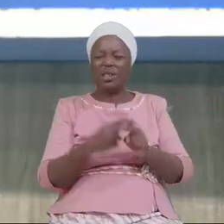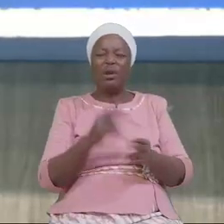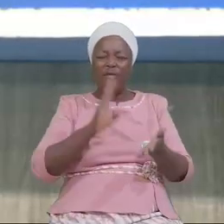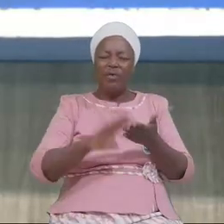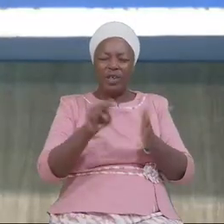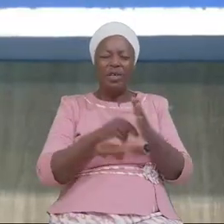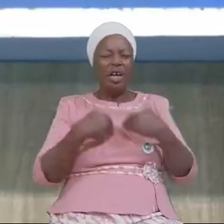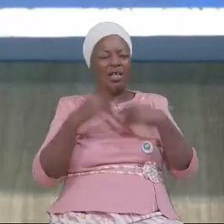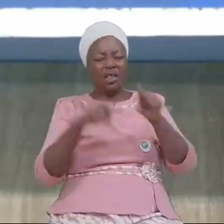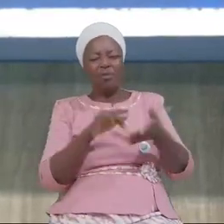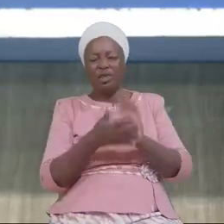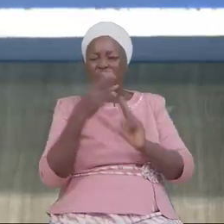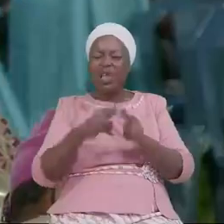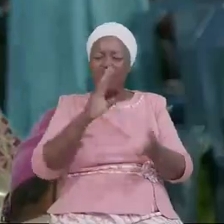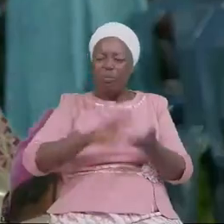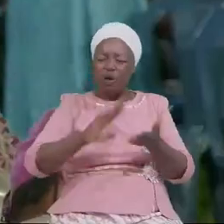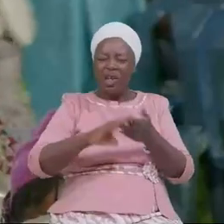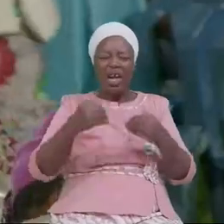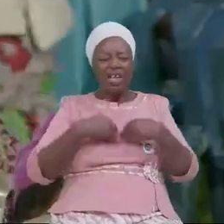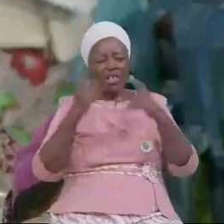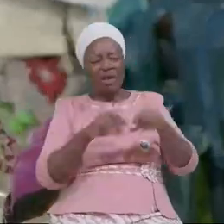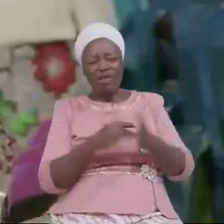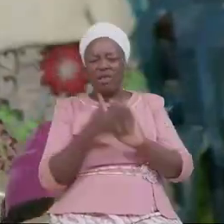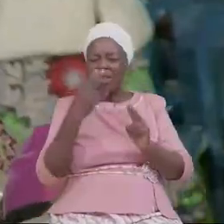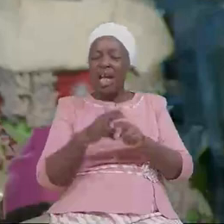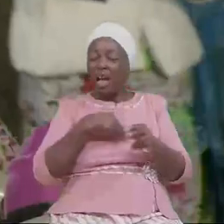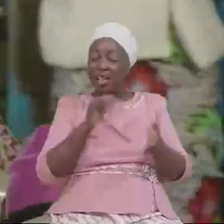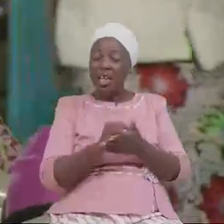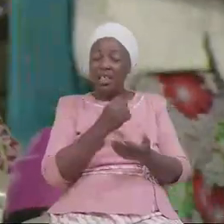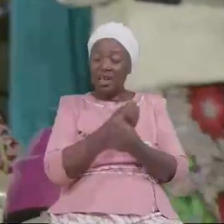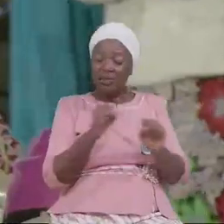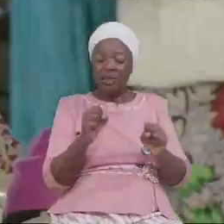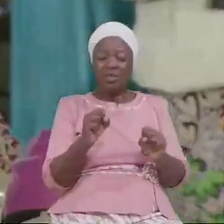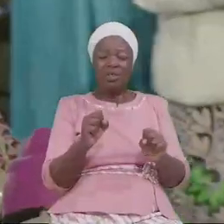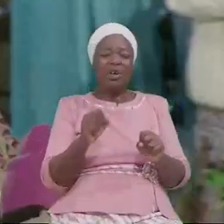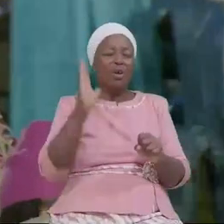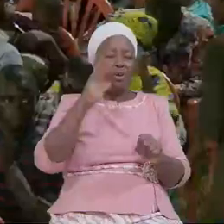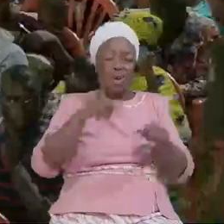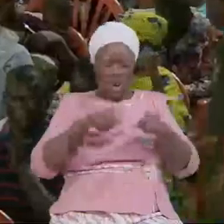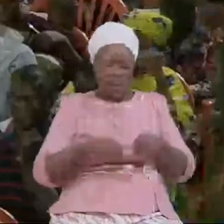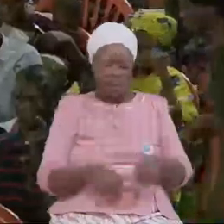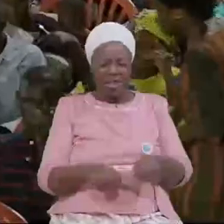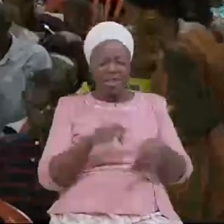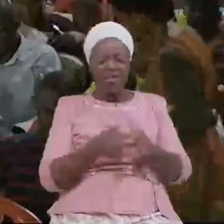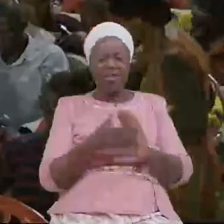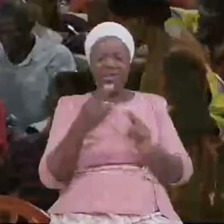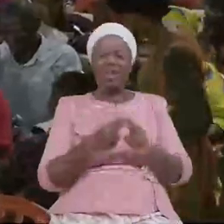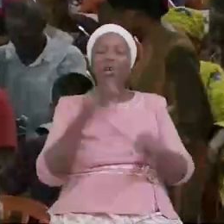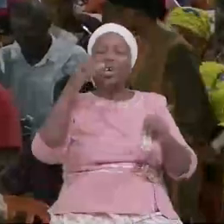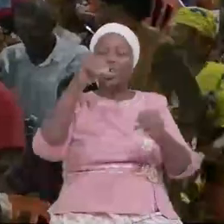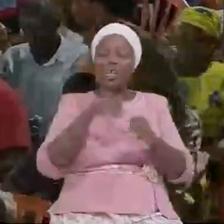le pardon est venu, la rémission des péchés est venue, et ce salut va demeurer. Au nom